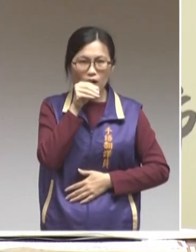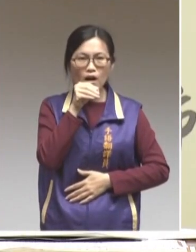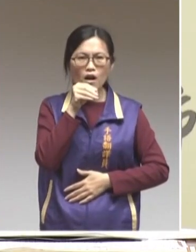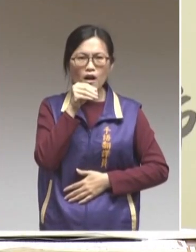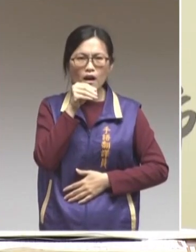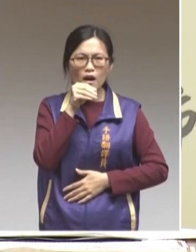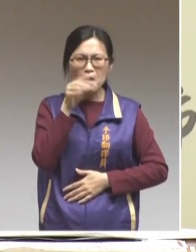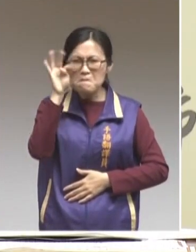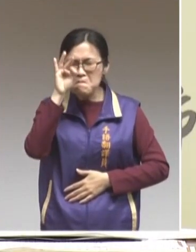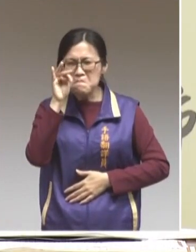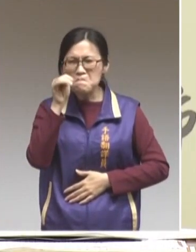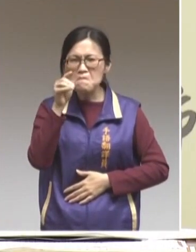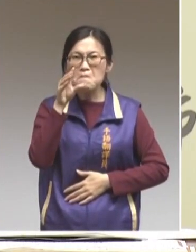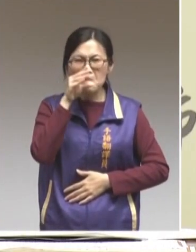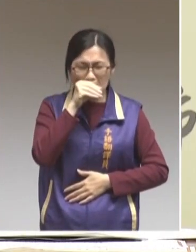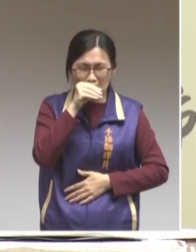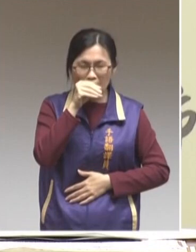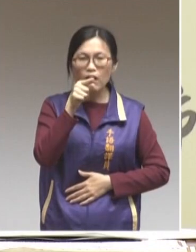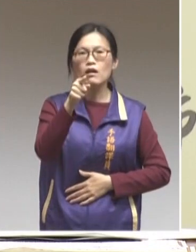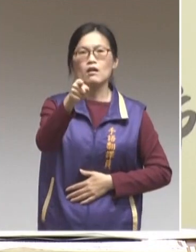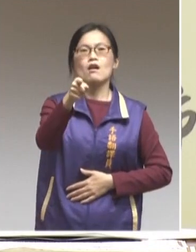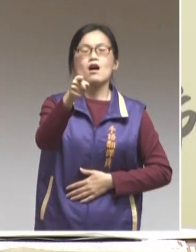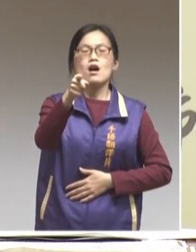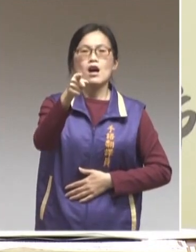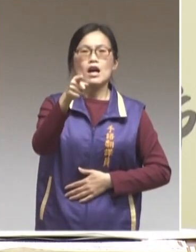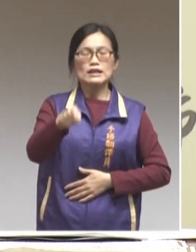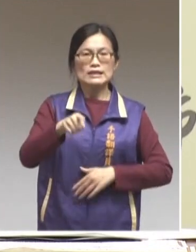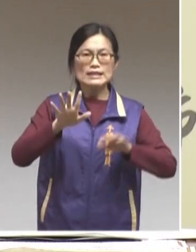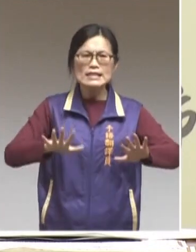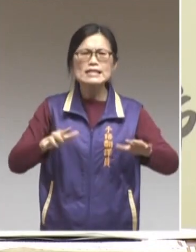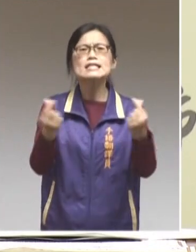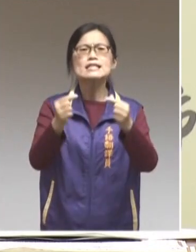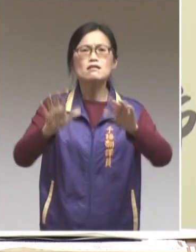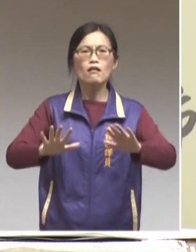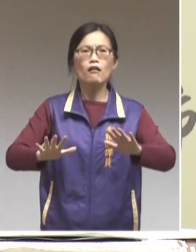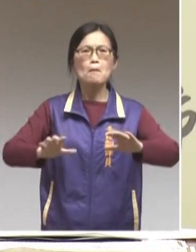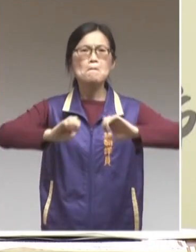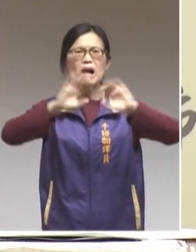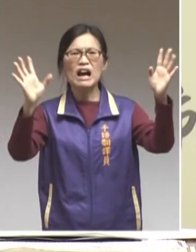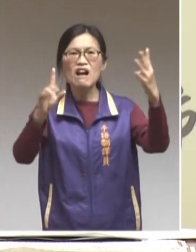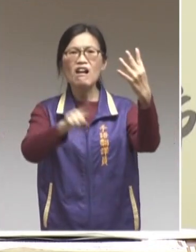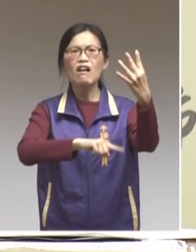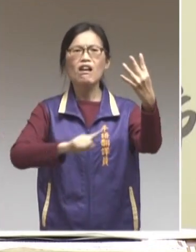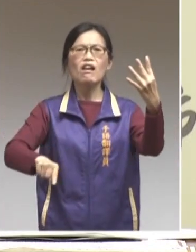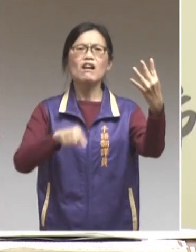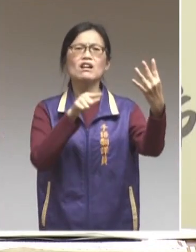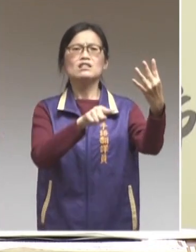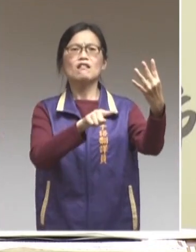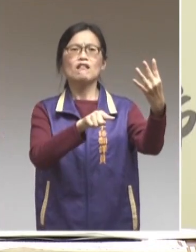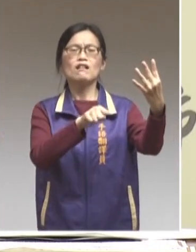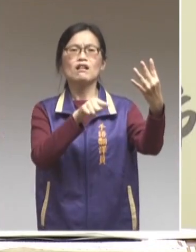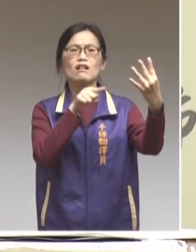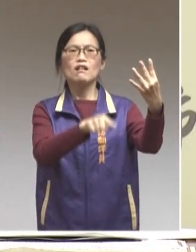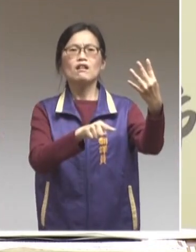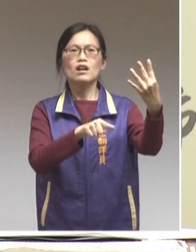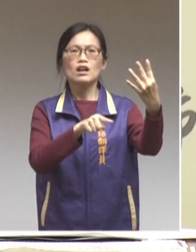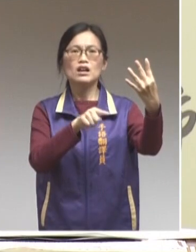想从今天所公布的这个一家四口的这个个案，其实就是一个这